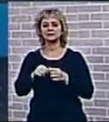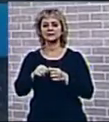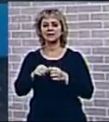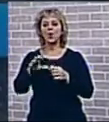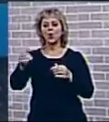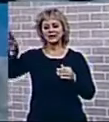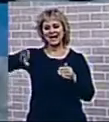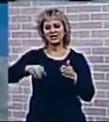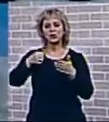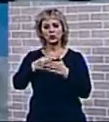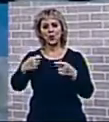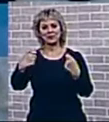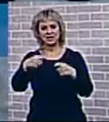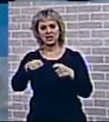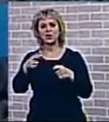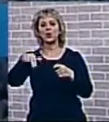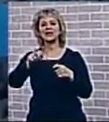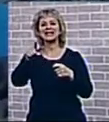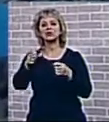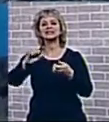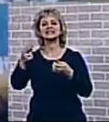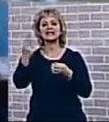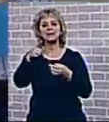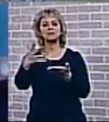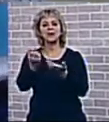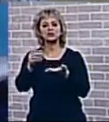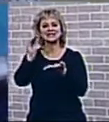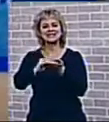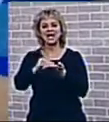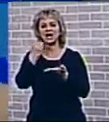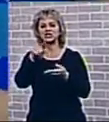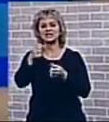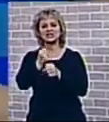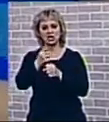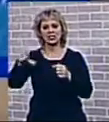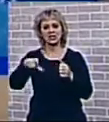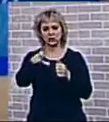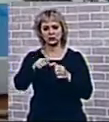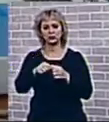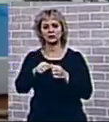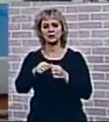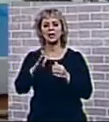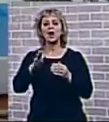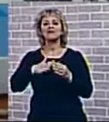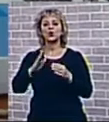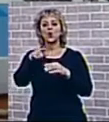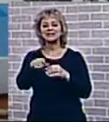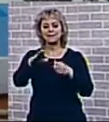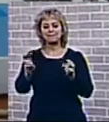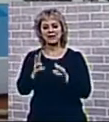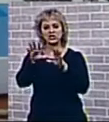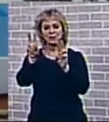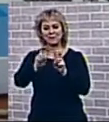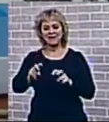От карьера до прилавка. Углегорск-цемент получил знак качества «Сделано на Дону». На входе в печь проверяется